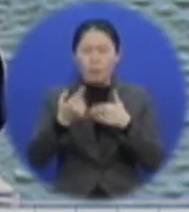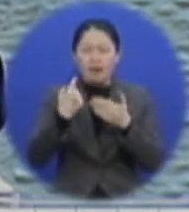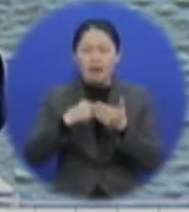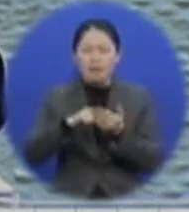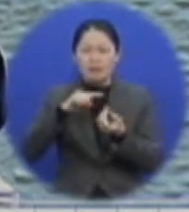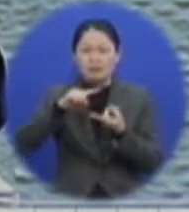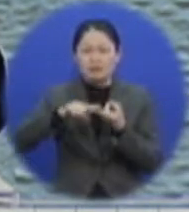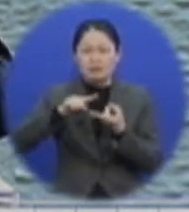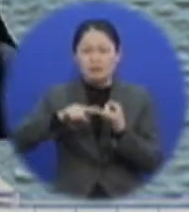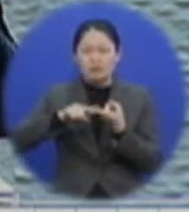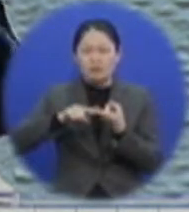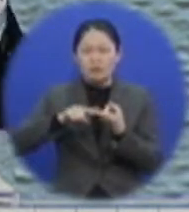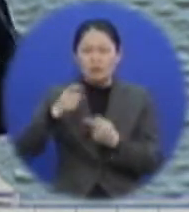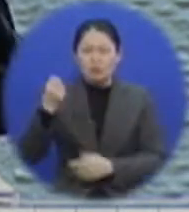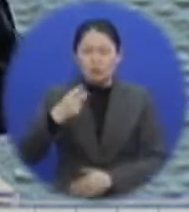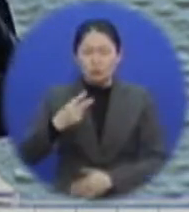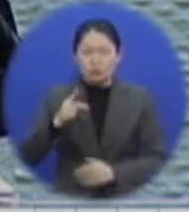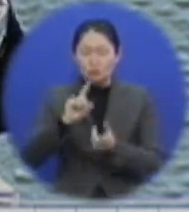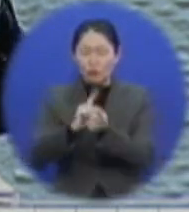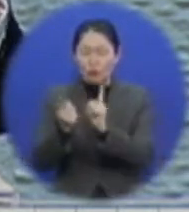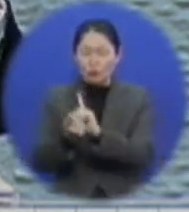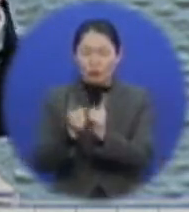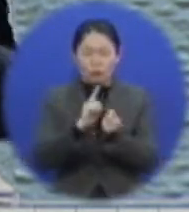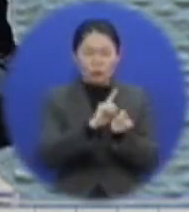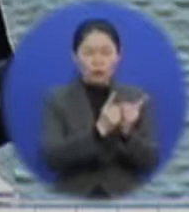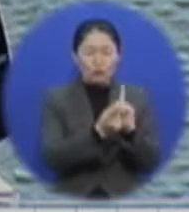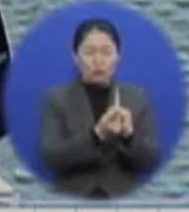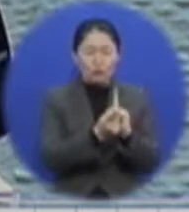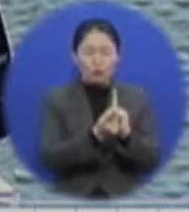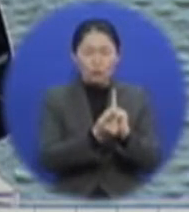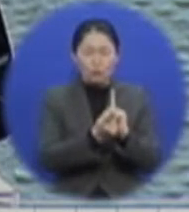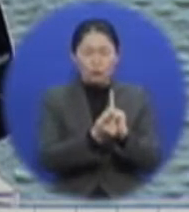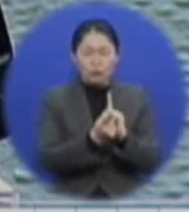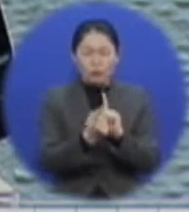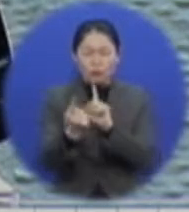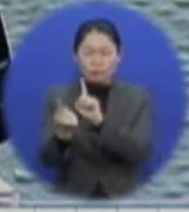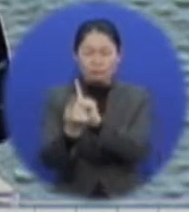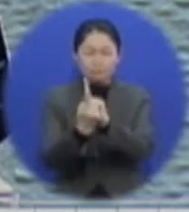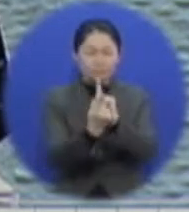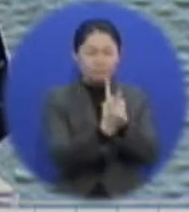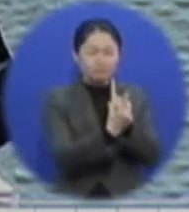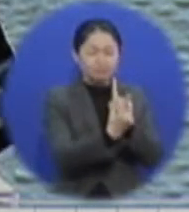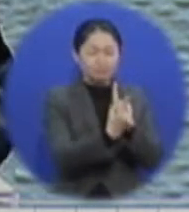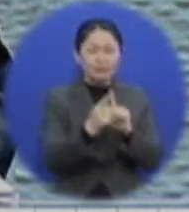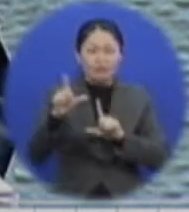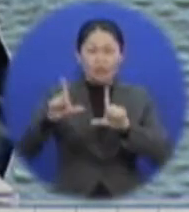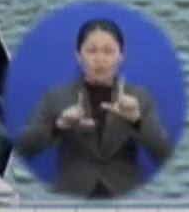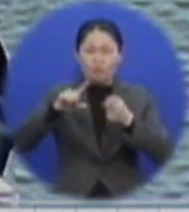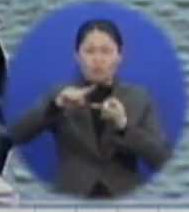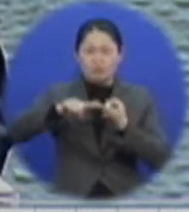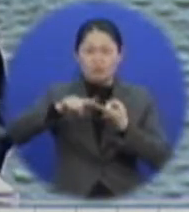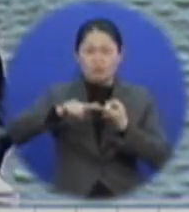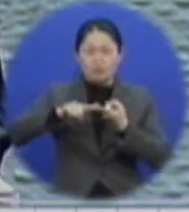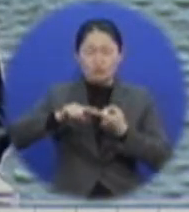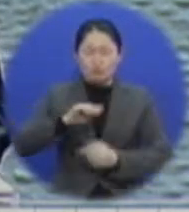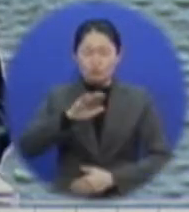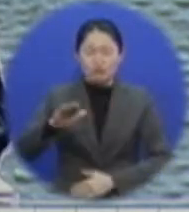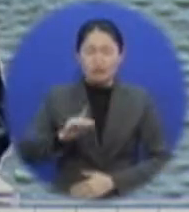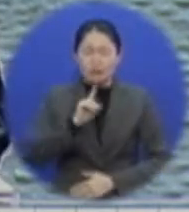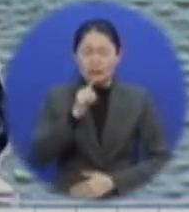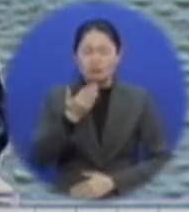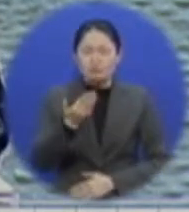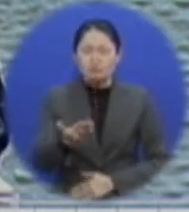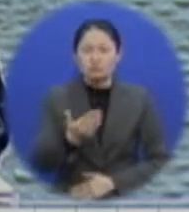하는지 그리고 우리가 서로서로 사람을 대하는 우리의 태도가 어떠해야 하는지에 대해서 우리에게 말씀하고